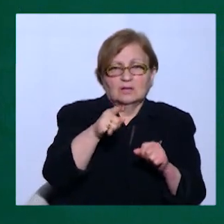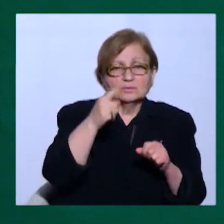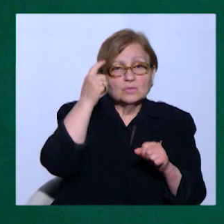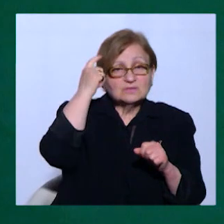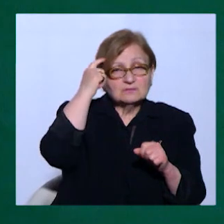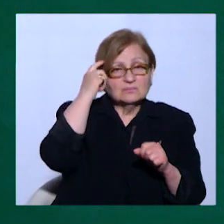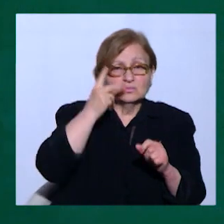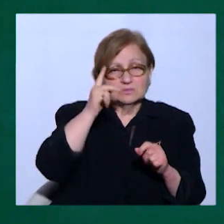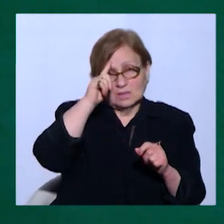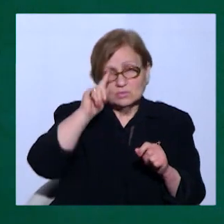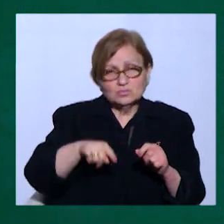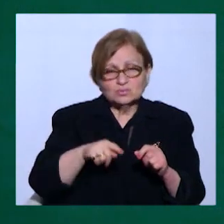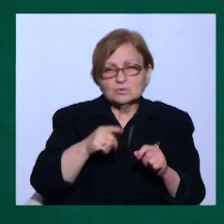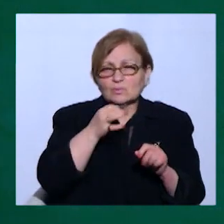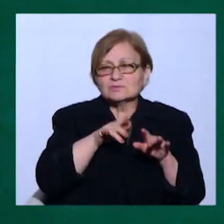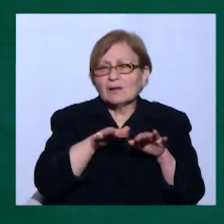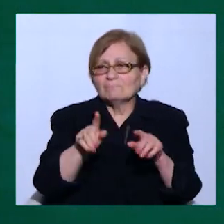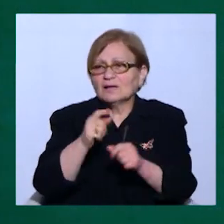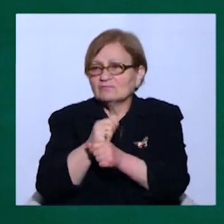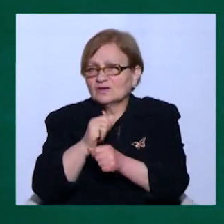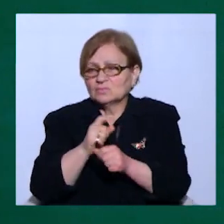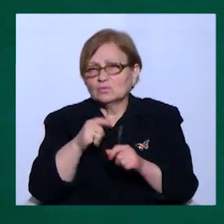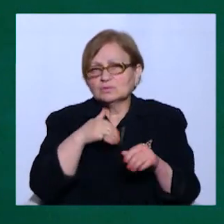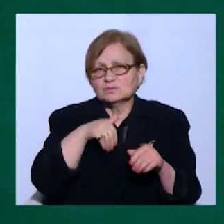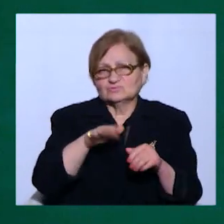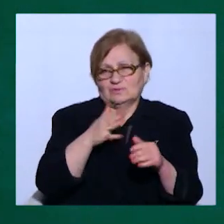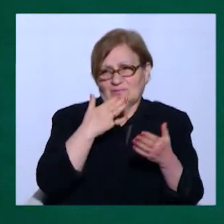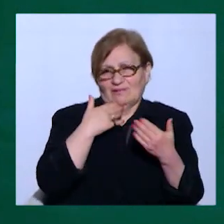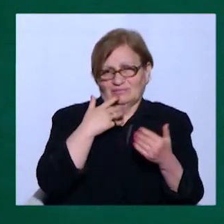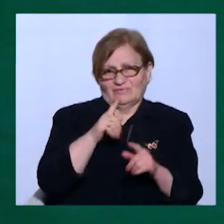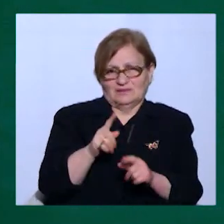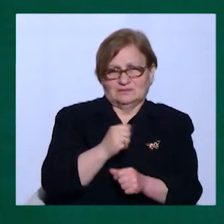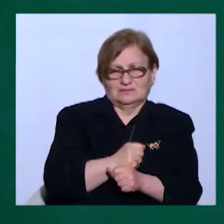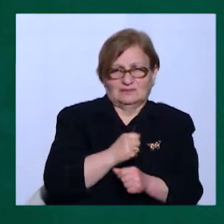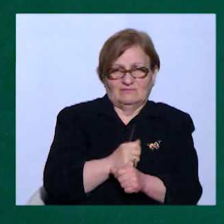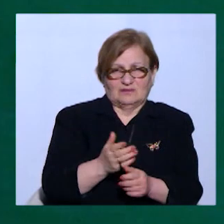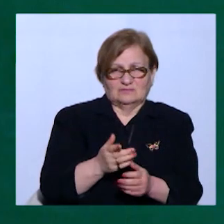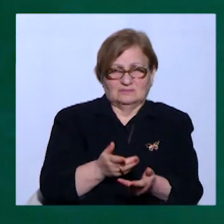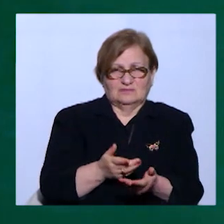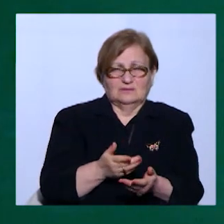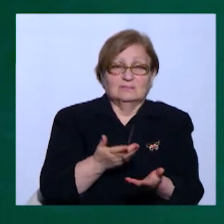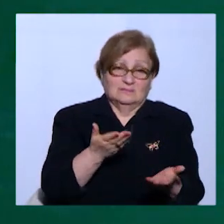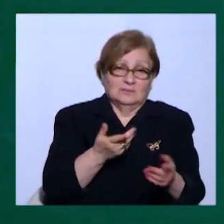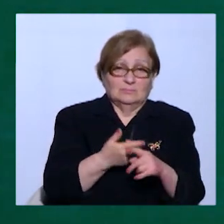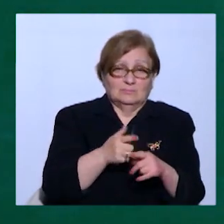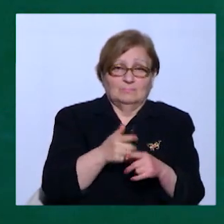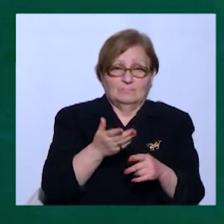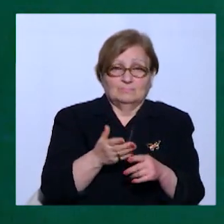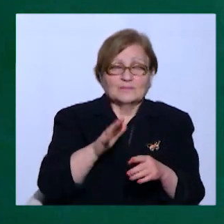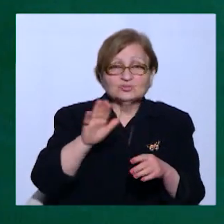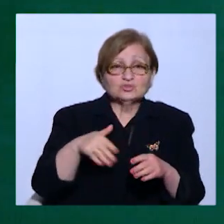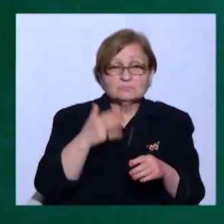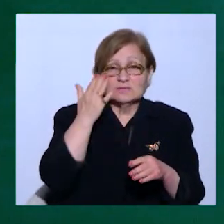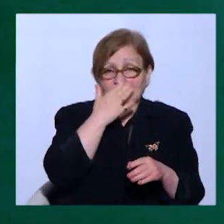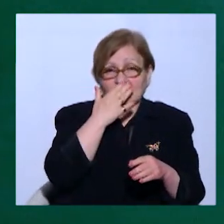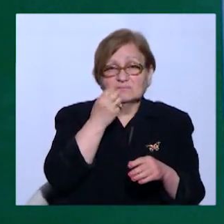კონებრივი, რომ საქმის გაკეთება შეგვიძლიოს რაც შეიძლება უფრო რაციონალური გზებით. აი შემდეგ გაკვეთილზე